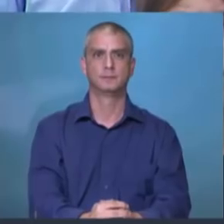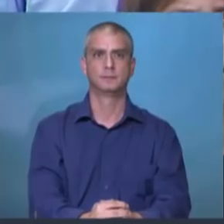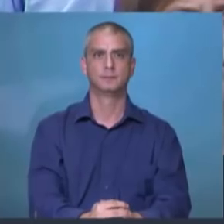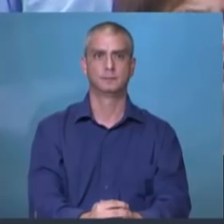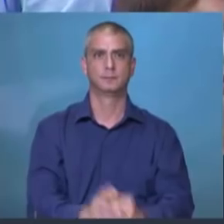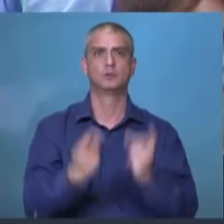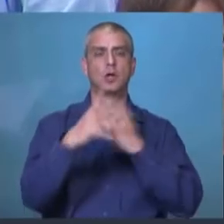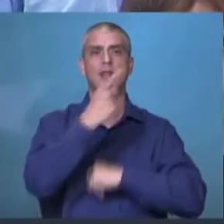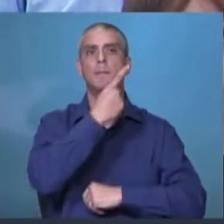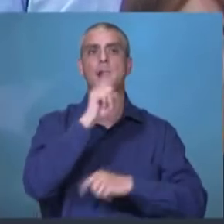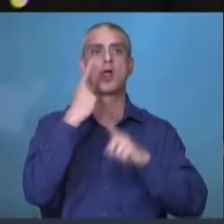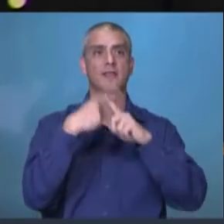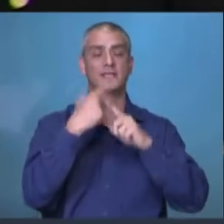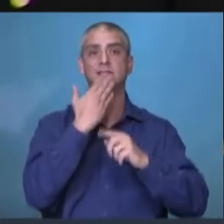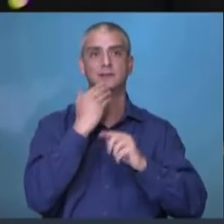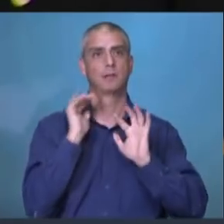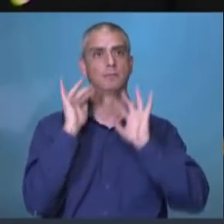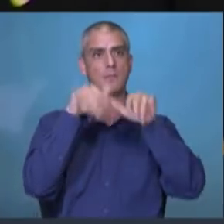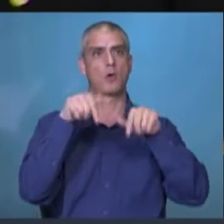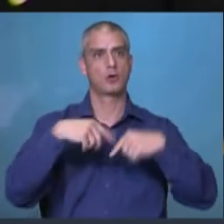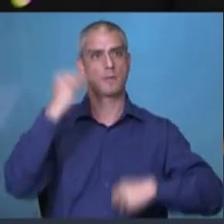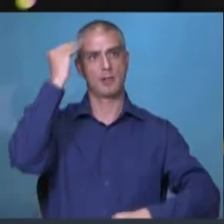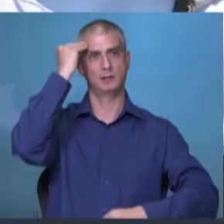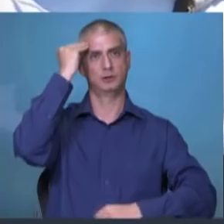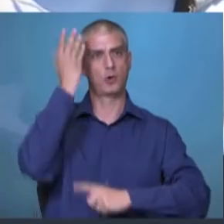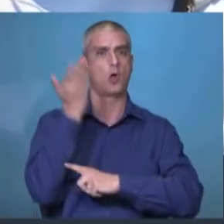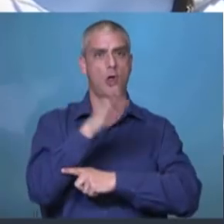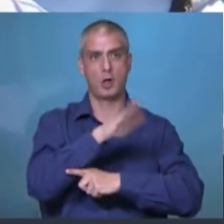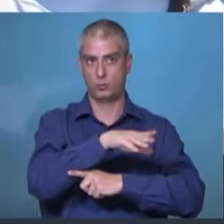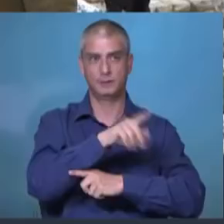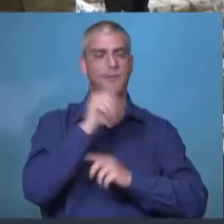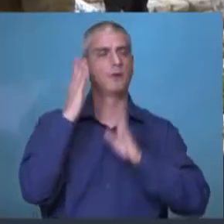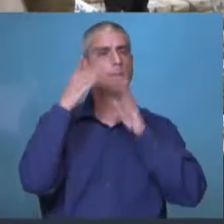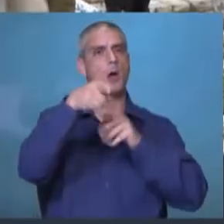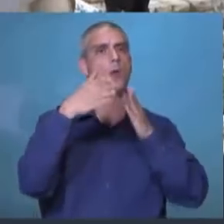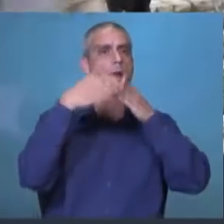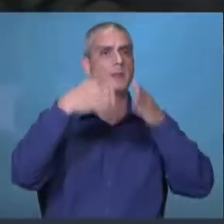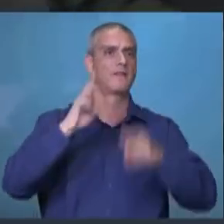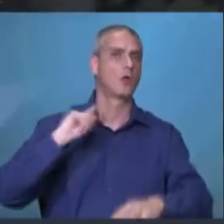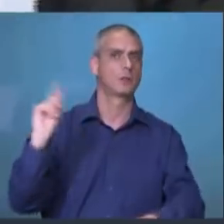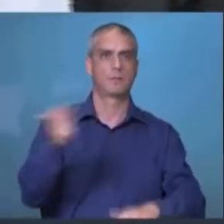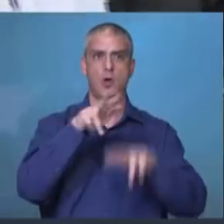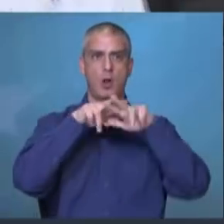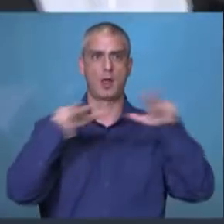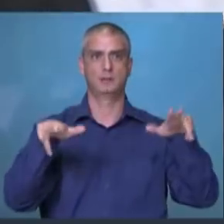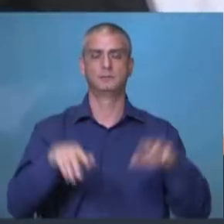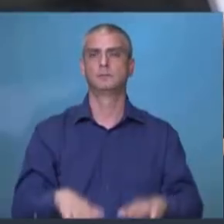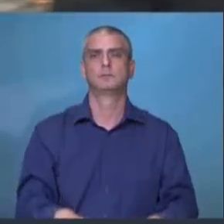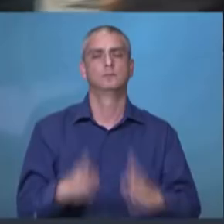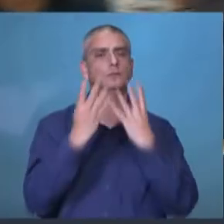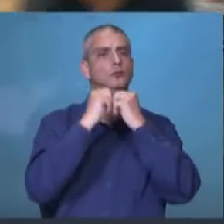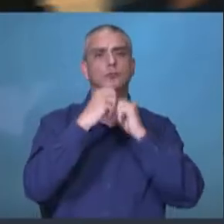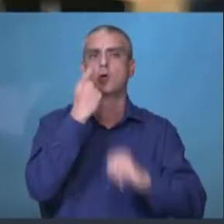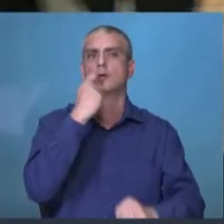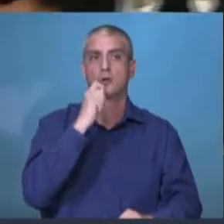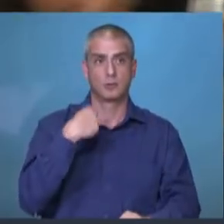יותר ממיליון וחצי ישראלים באו היום לזכור את הנופלים ופקדו את בתי העלמין ברחבי הארץ. משפחות יקרות,